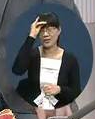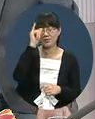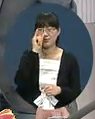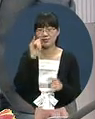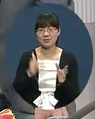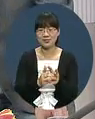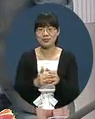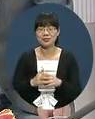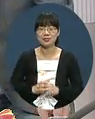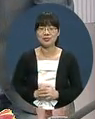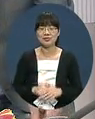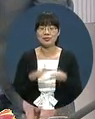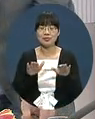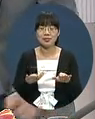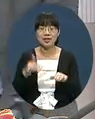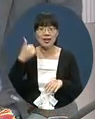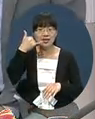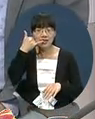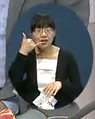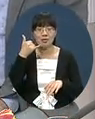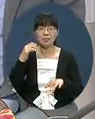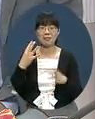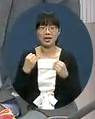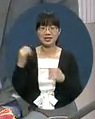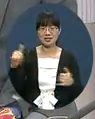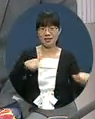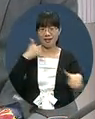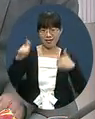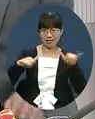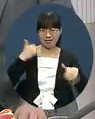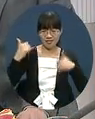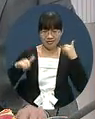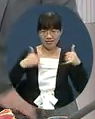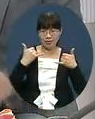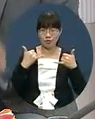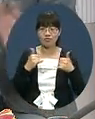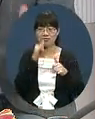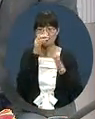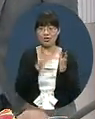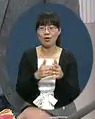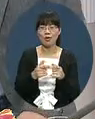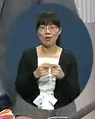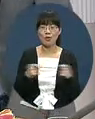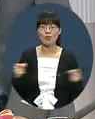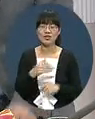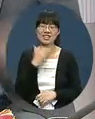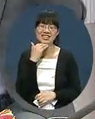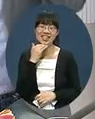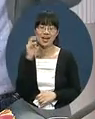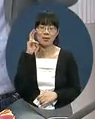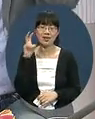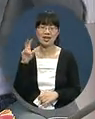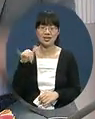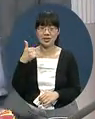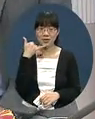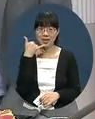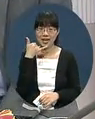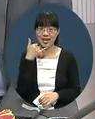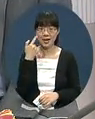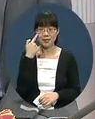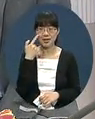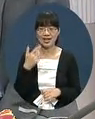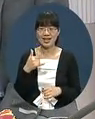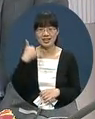예. 아, 자, 지금 전화가 많이 와 있죠. 초반서부터 저희가 전화를 받겠다고 그랬는데 지금 너무 오래 기다리신 것 같아요. 자, 전화 한번